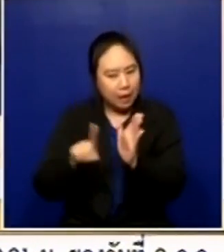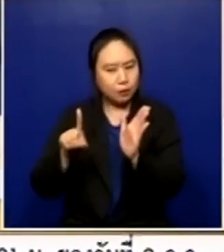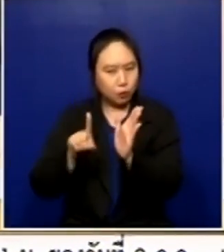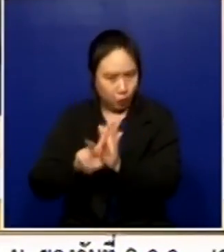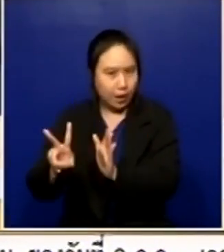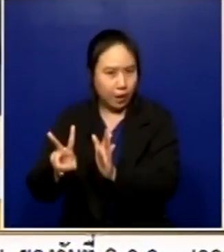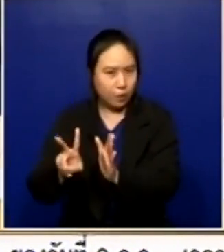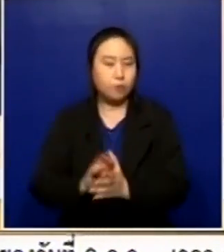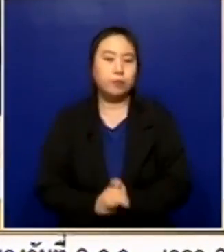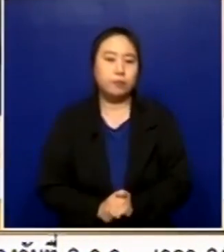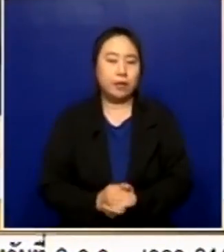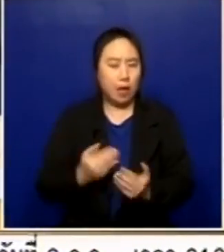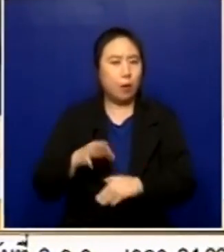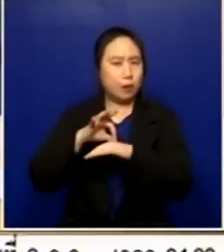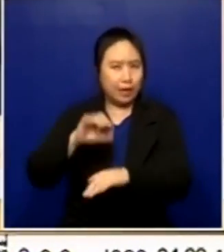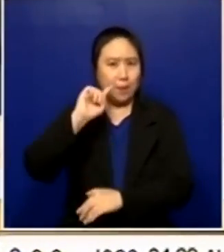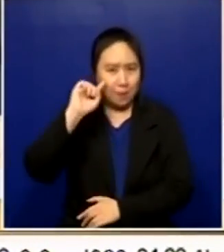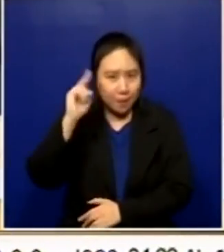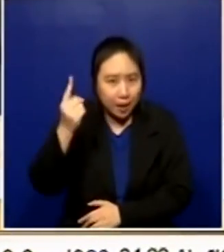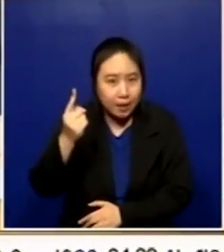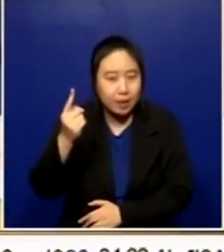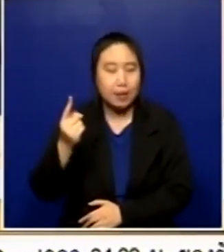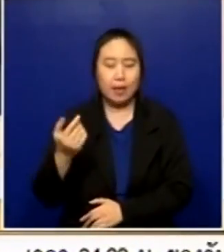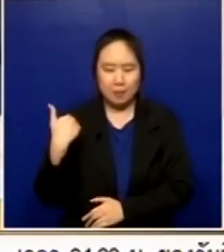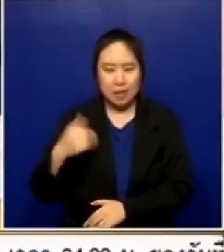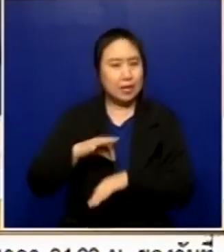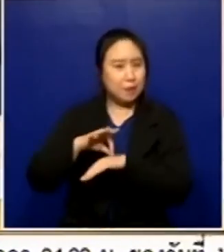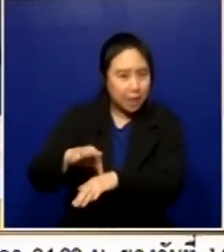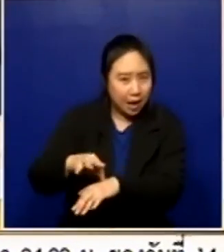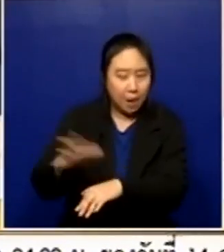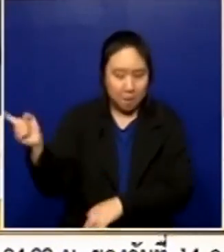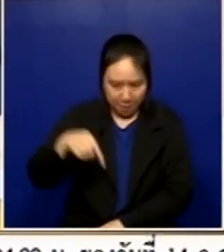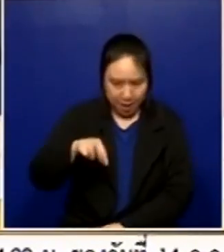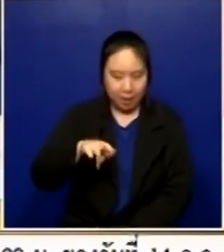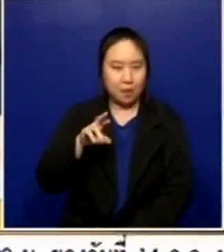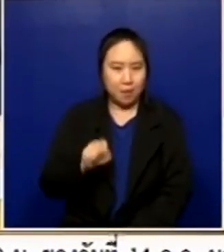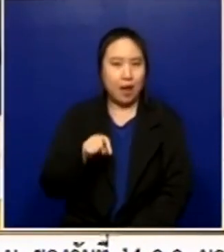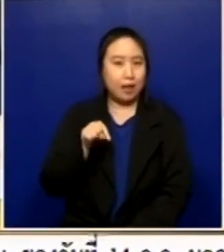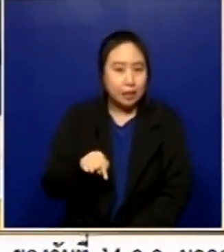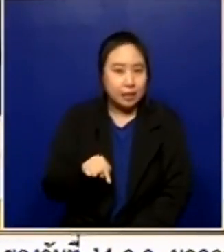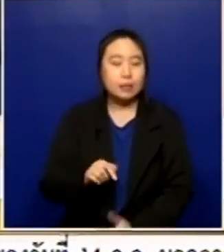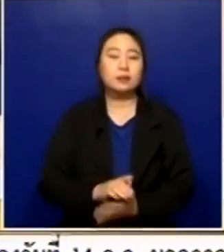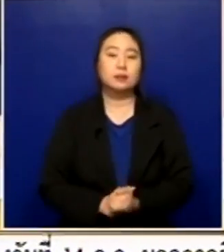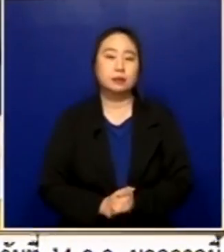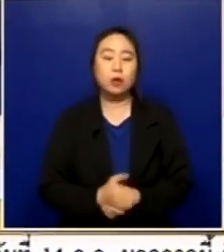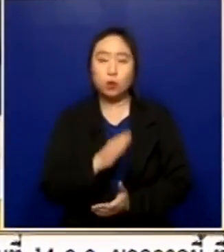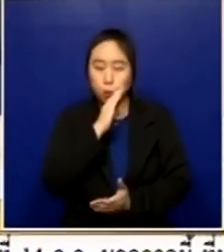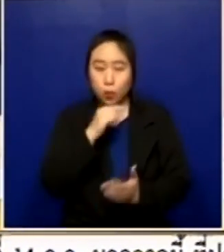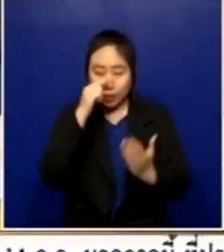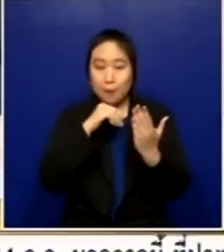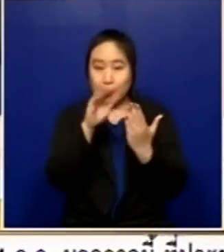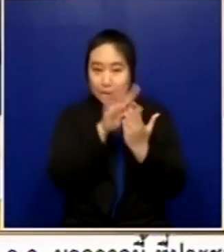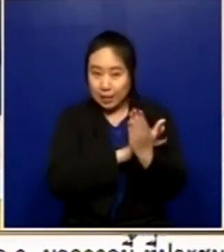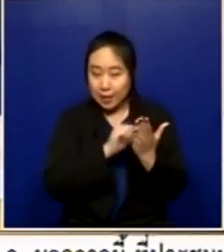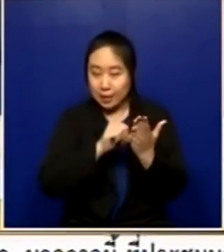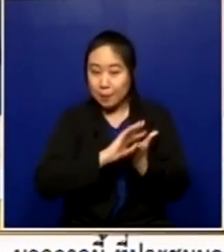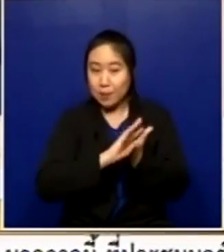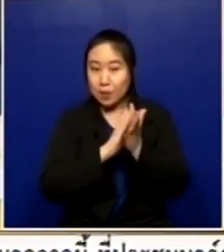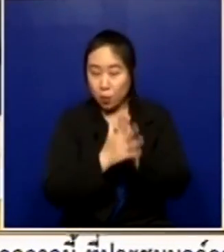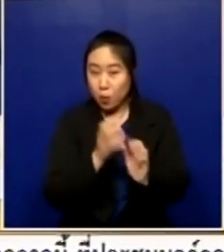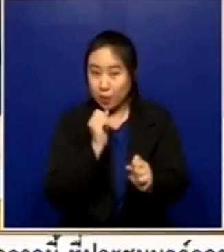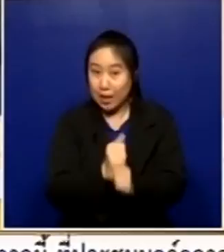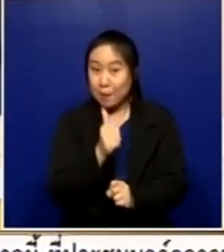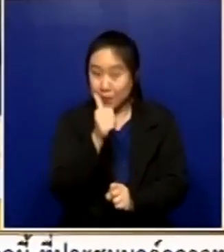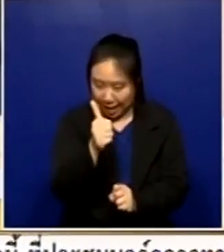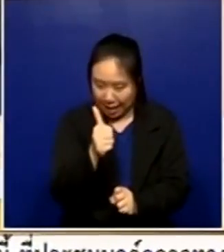แล้วก็ถูกแต่งตั้งมาอีกและบางท่านก็ยังถูกแต่งตั้งเข้าในสภาอย่างนี้อีกนะครับถ้าการที่รูปประเทศจะสำเร็จได้ด้วยมือถ้าเรานั้น